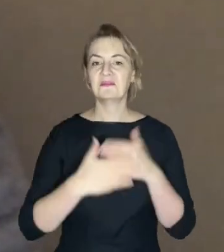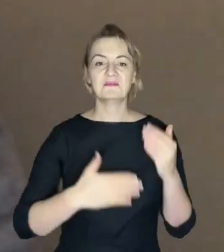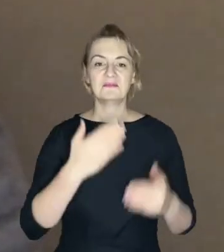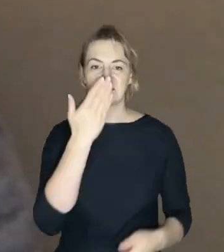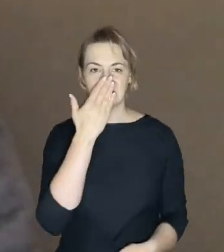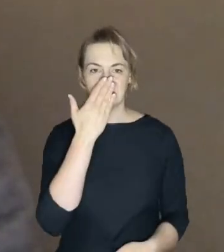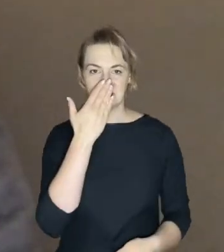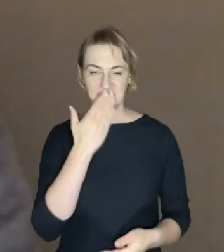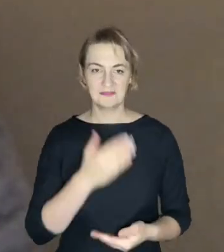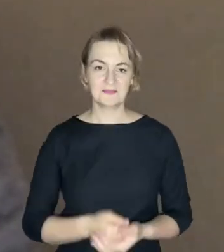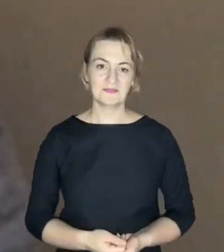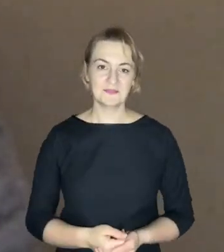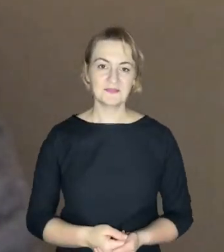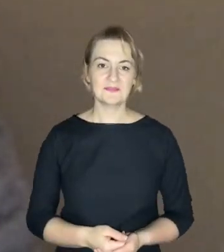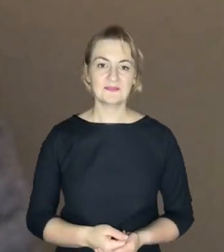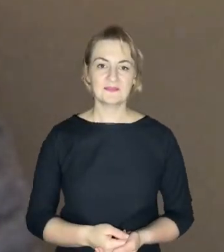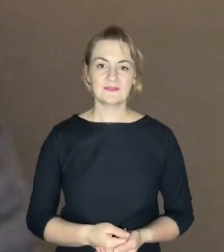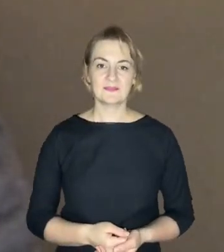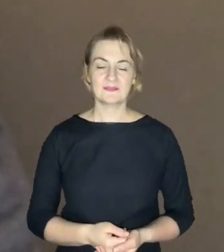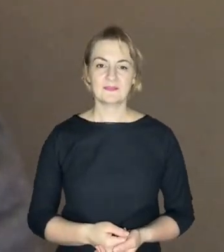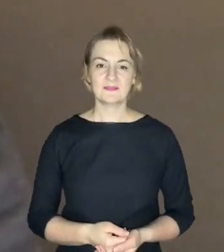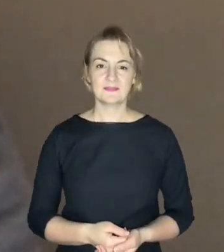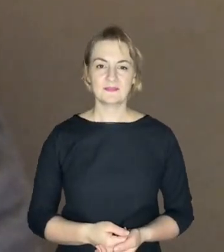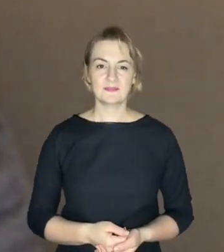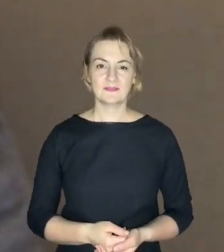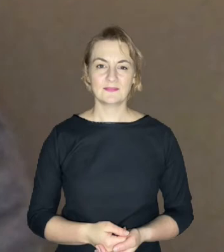czym się kończy nasze panowanie.